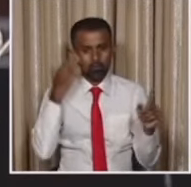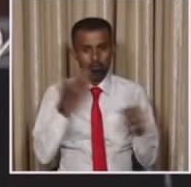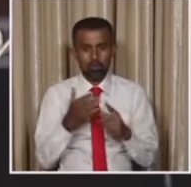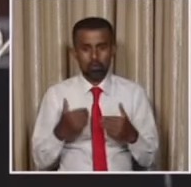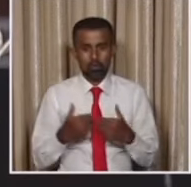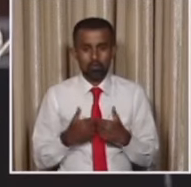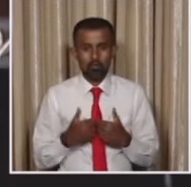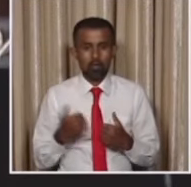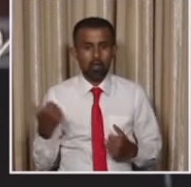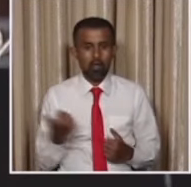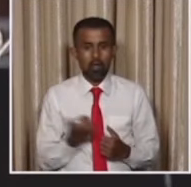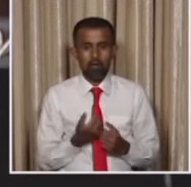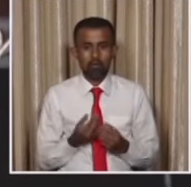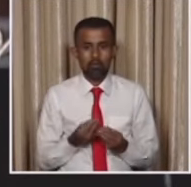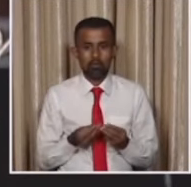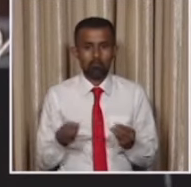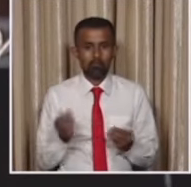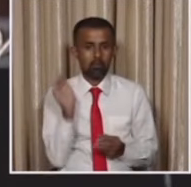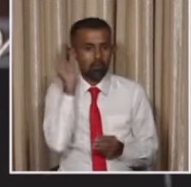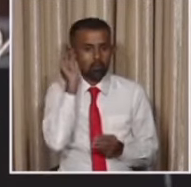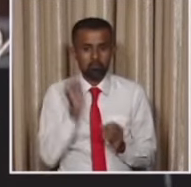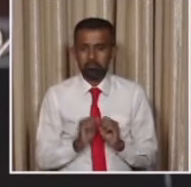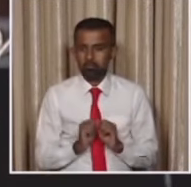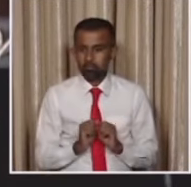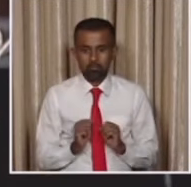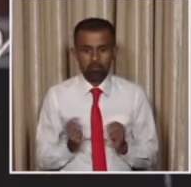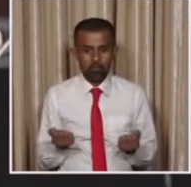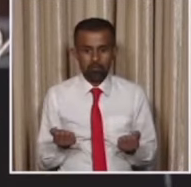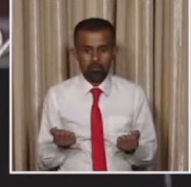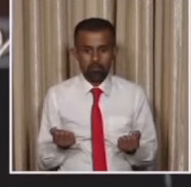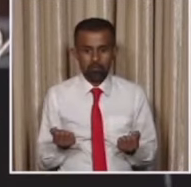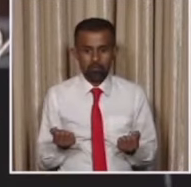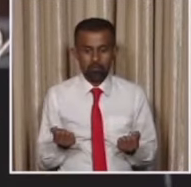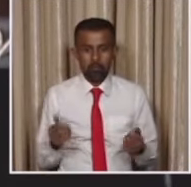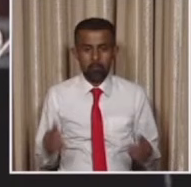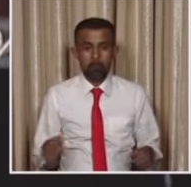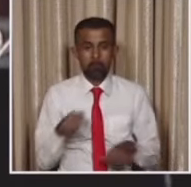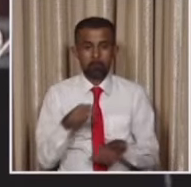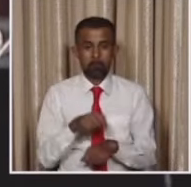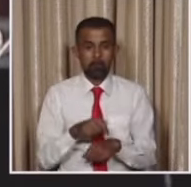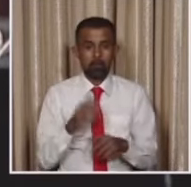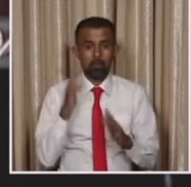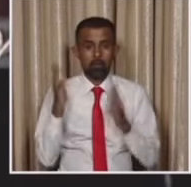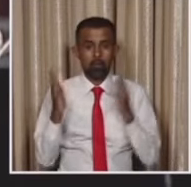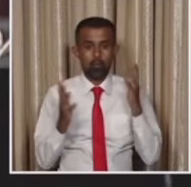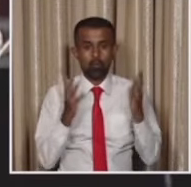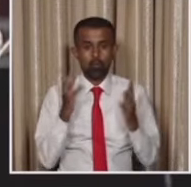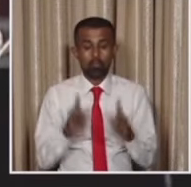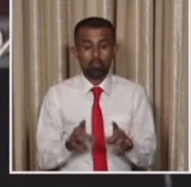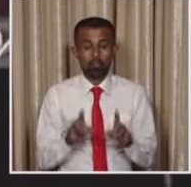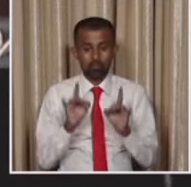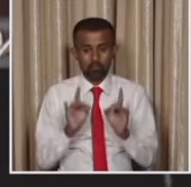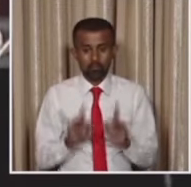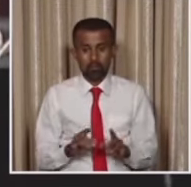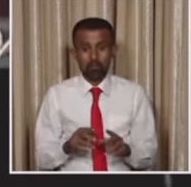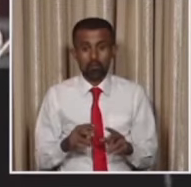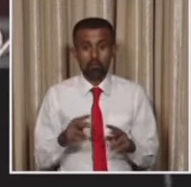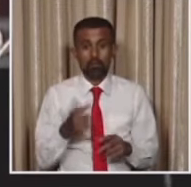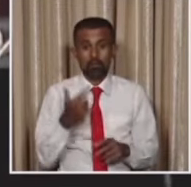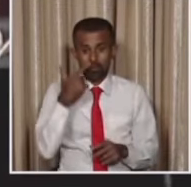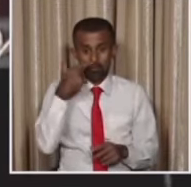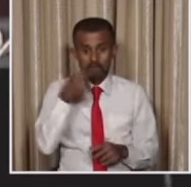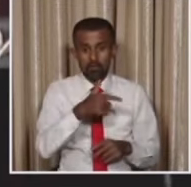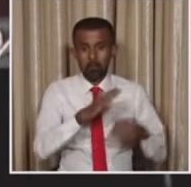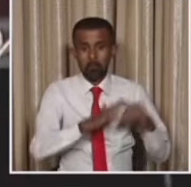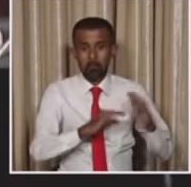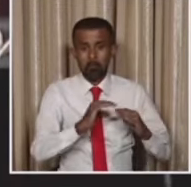අපට නැවුම් ප්‍රවෘත්ති අහන්න ලැබුණේ නැහැ. ඇත්තම අද මේ වෙන විට ලෝකය ක්‍රමානුකූලව කංජතෙල් භාවිතයෙන්